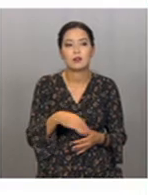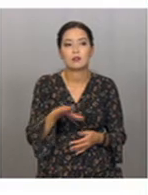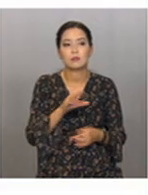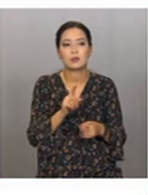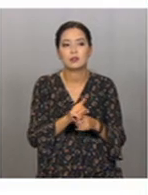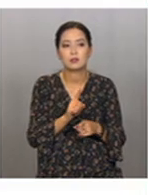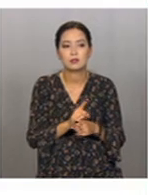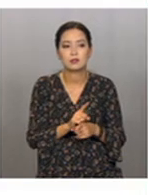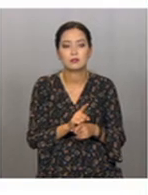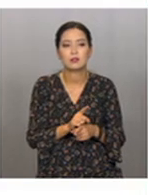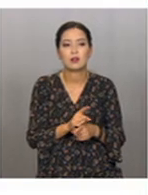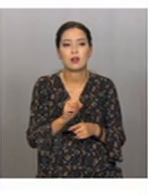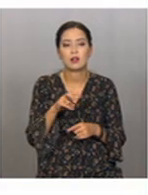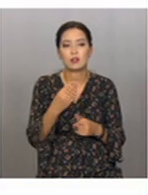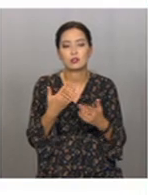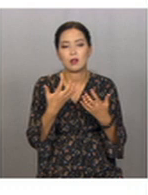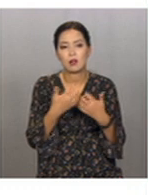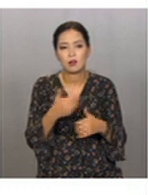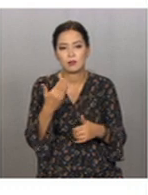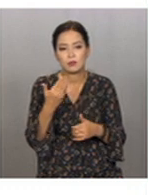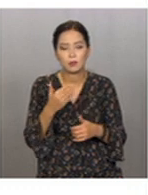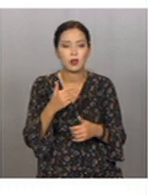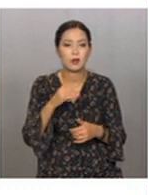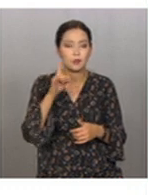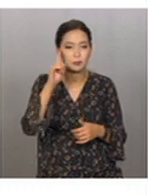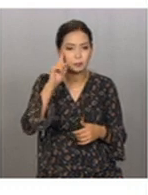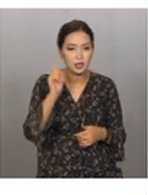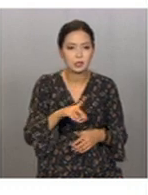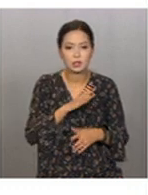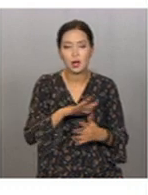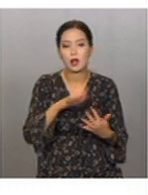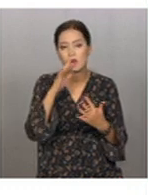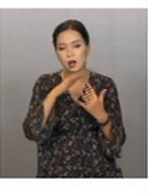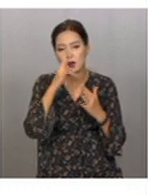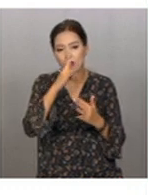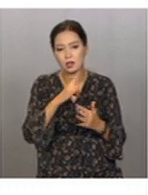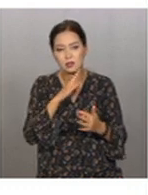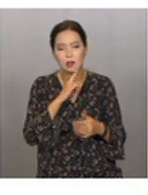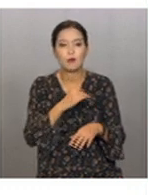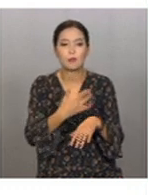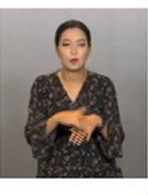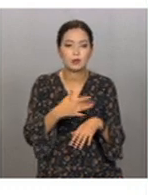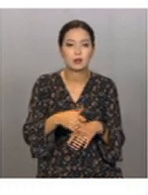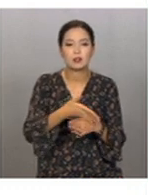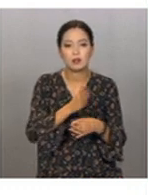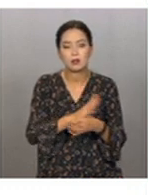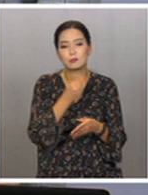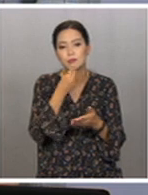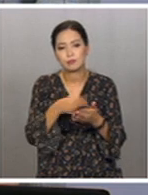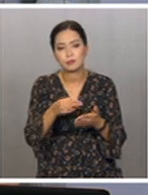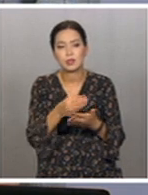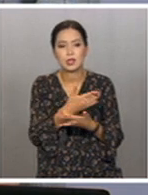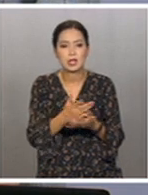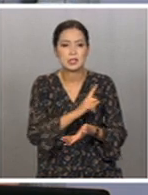ақгвардияшылардың Алаш автономиясын мойындамауы, қазақ ауылдарын тонауы, мал мен азық-түліктерін күшпен тартып